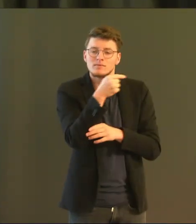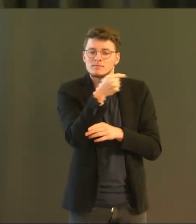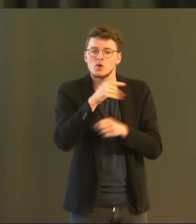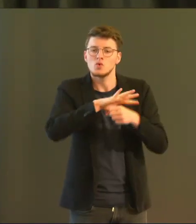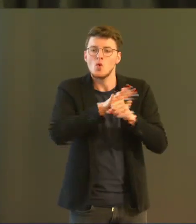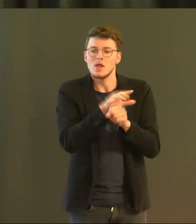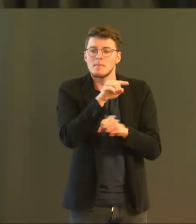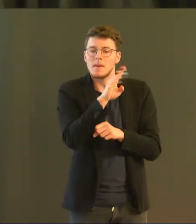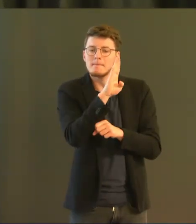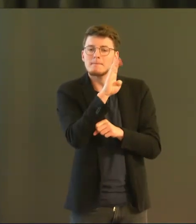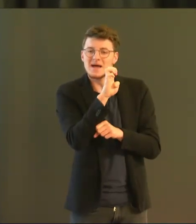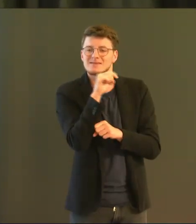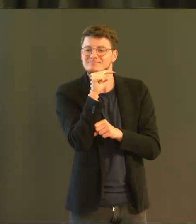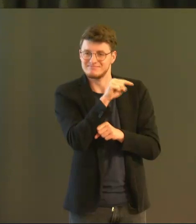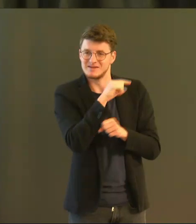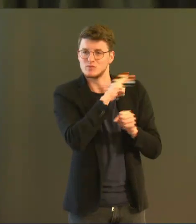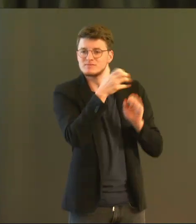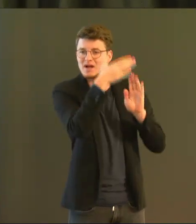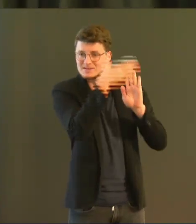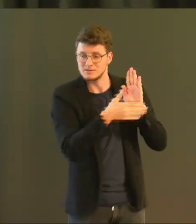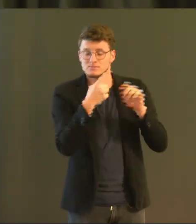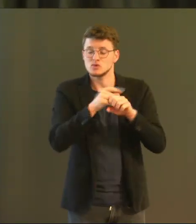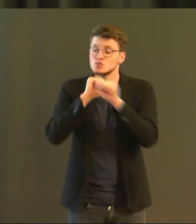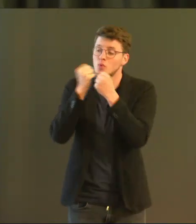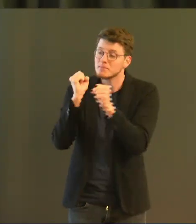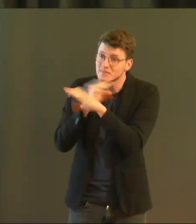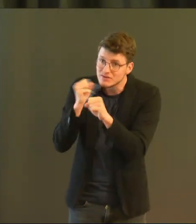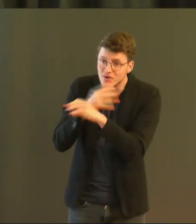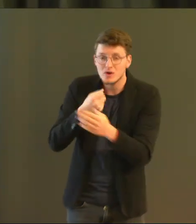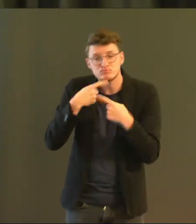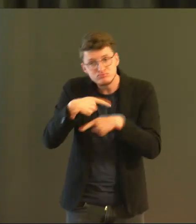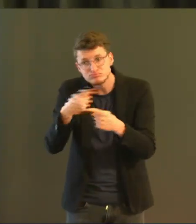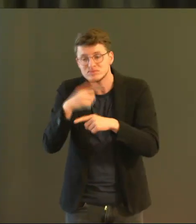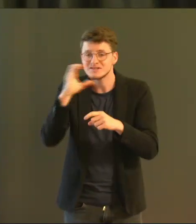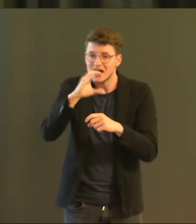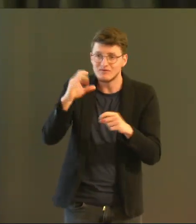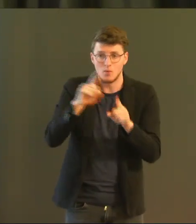en pharmacie et y ait un maximum entre 3,9 et